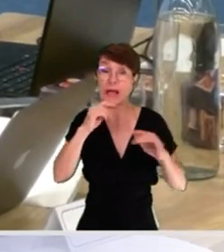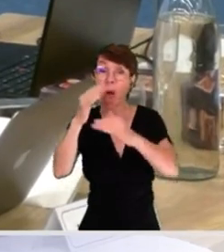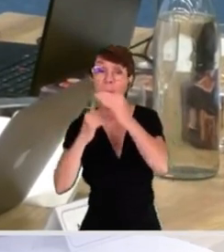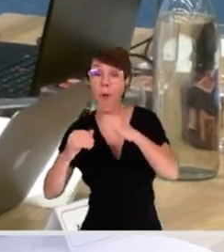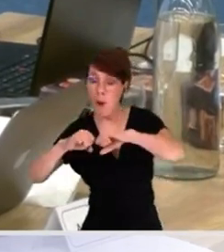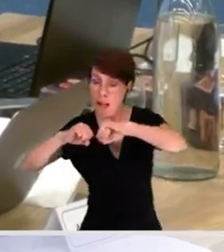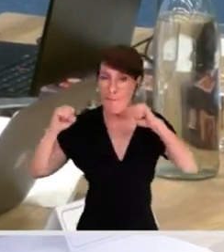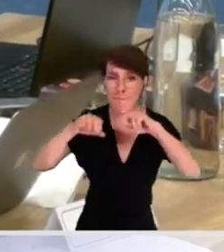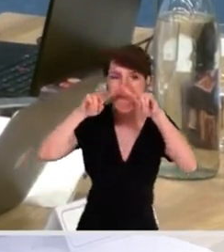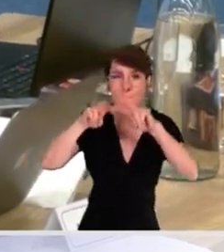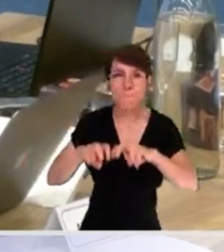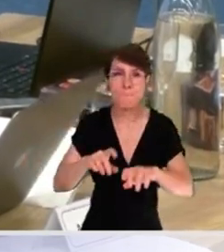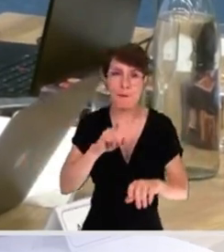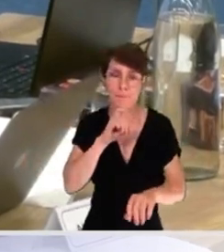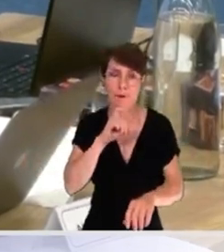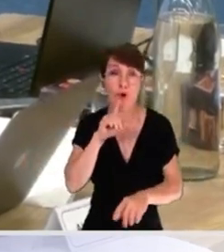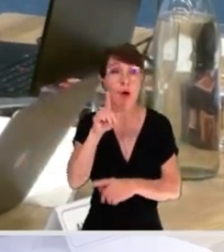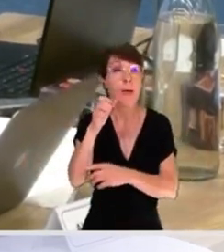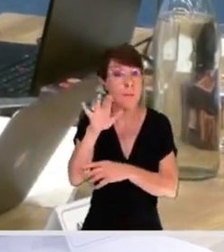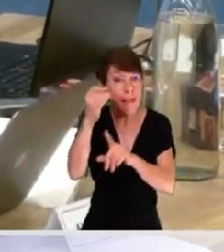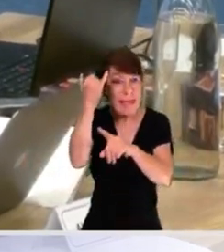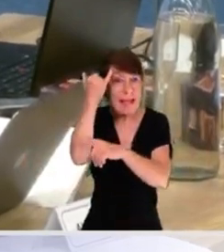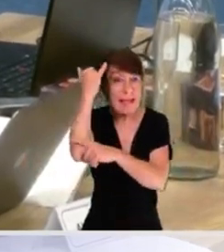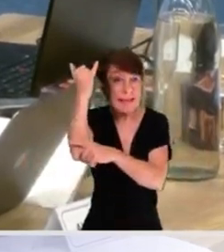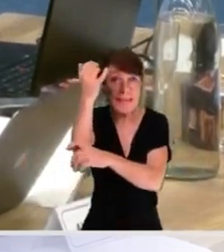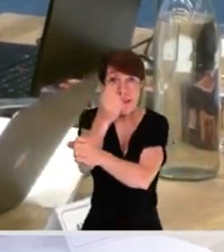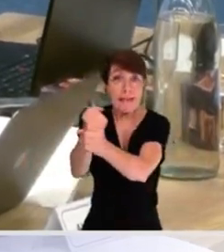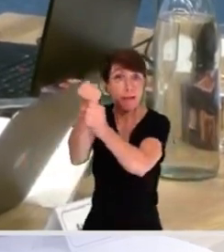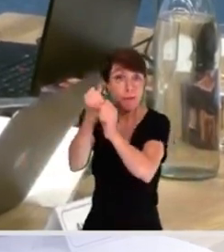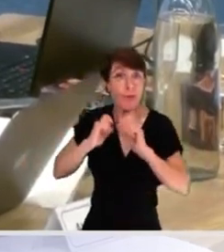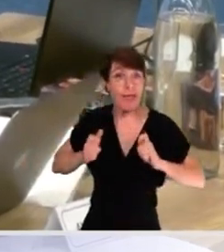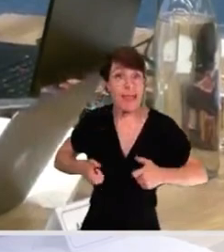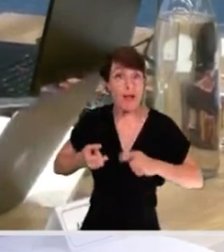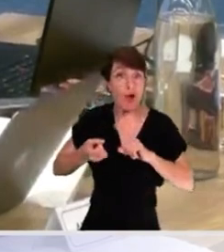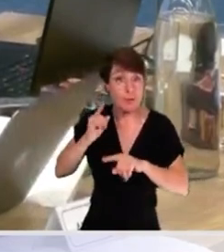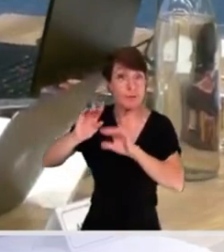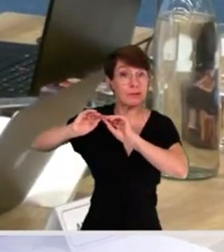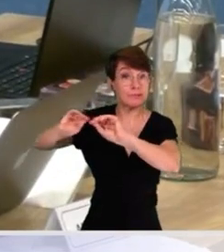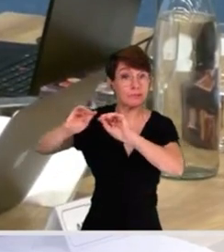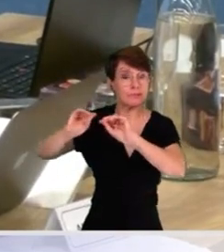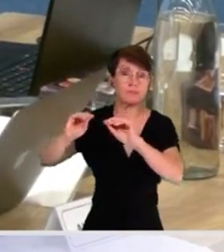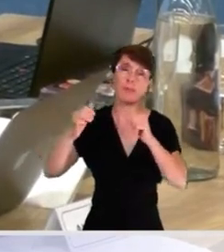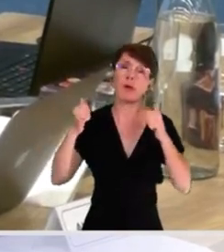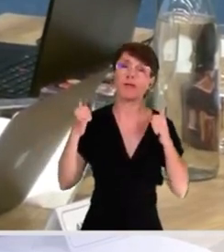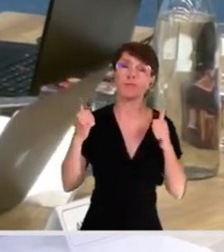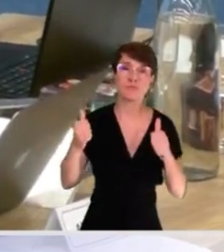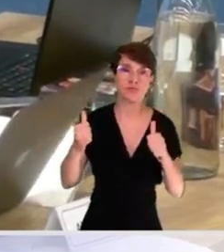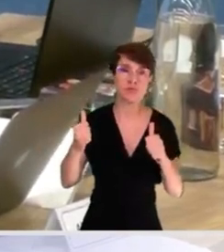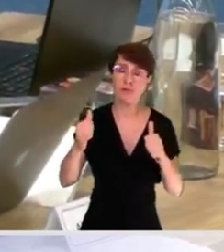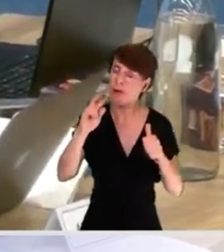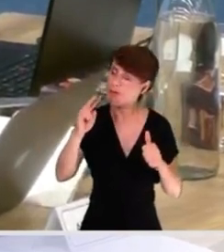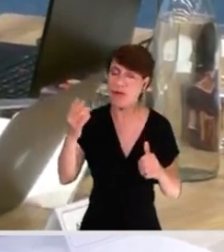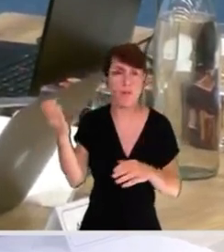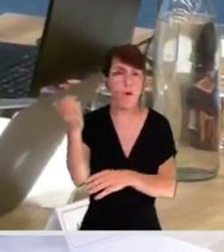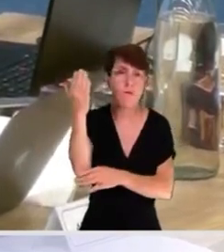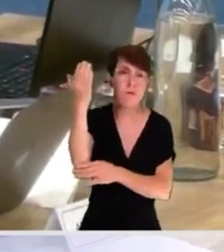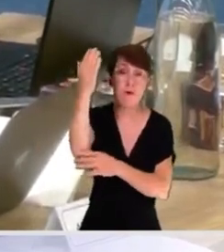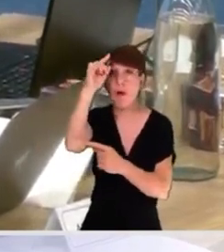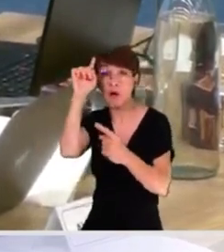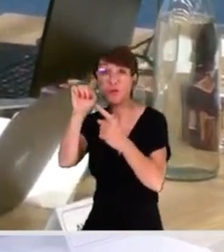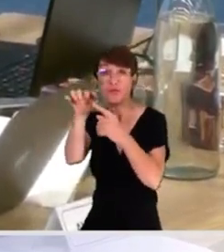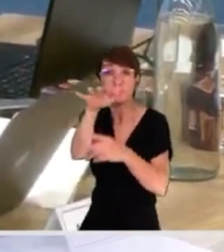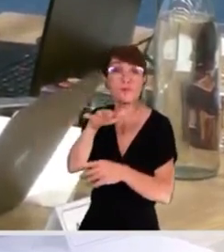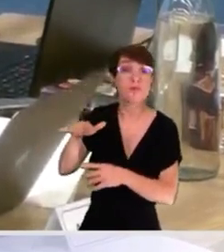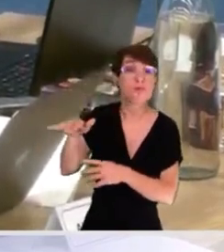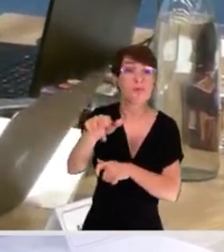tout cas, l'idée est excellente pour faire progresser la connaissance